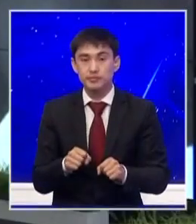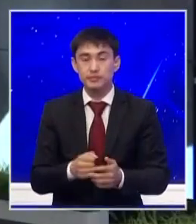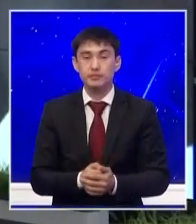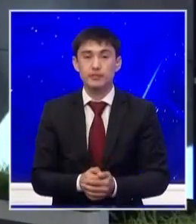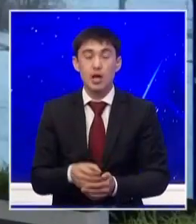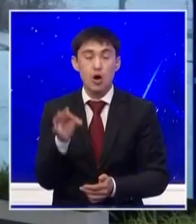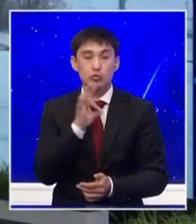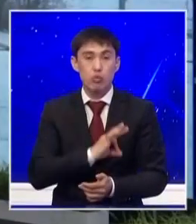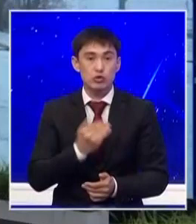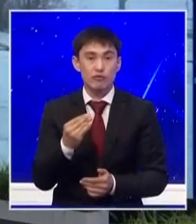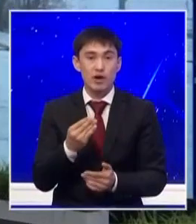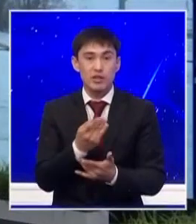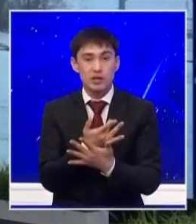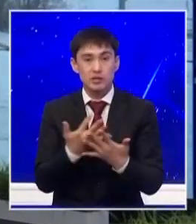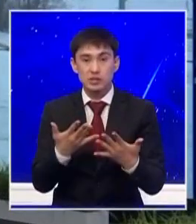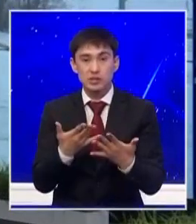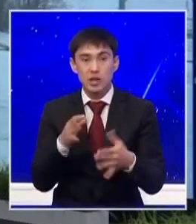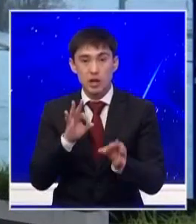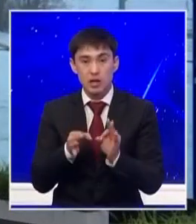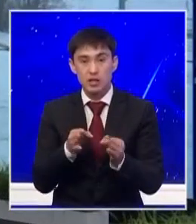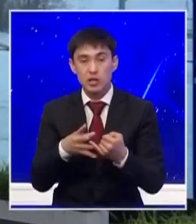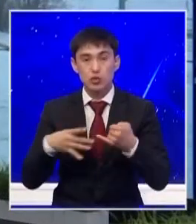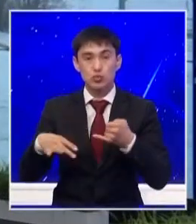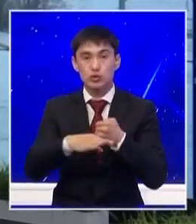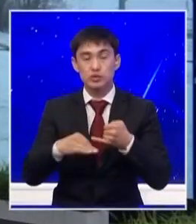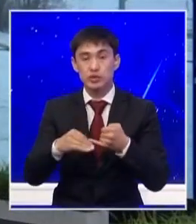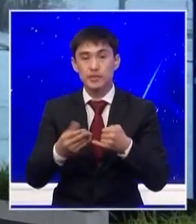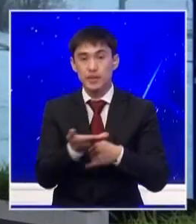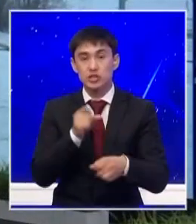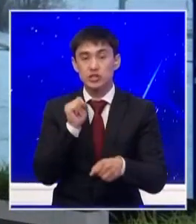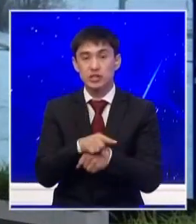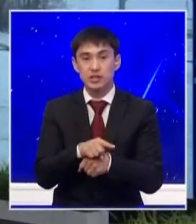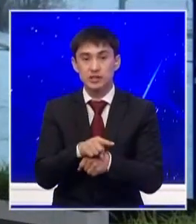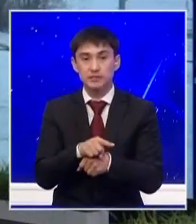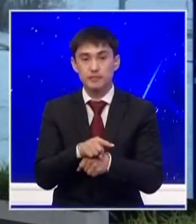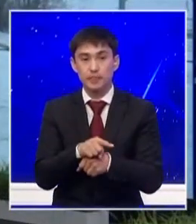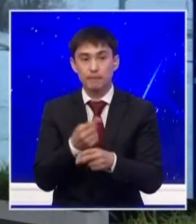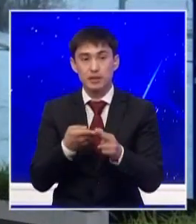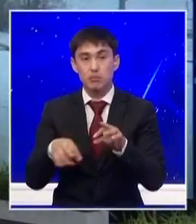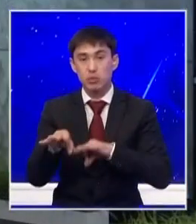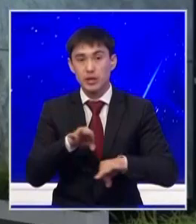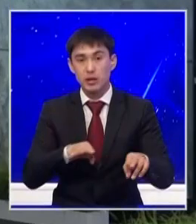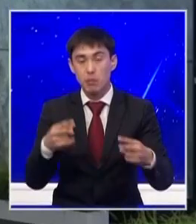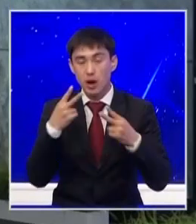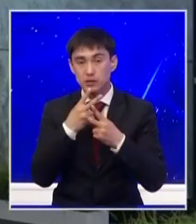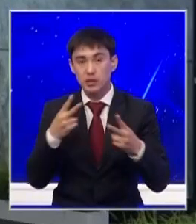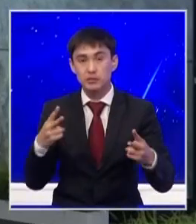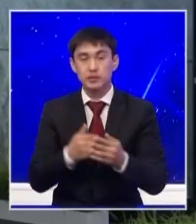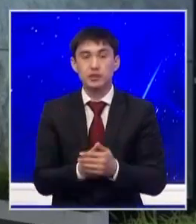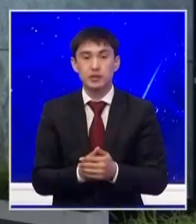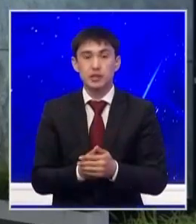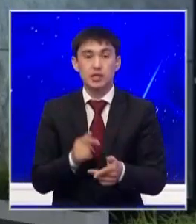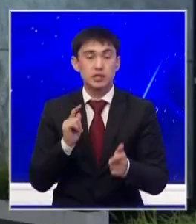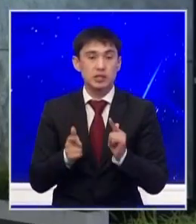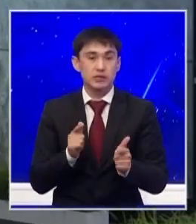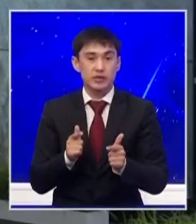использовать рациональные ресурсы Земли поэтому Наша задача сделать этот показательным и